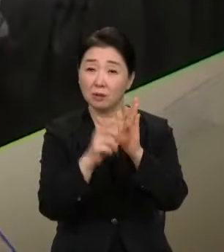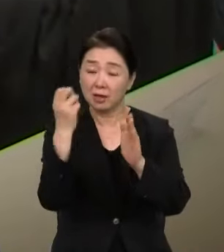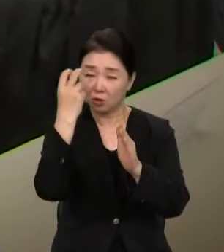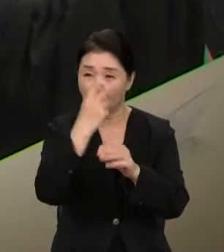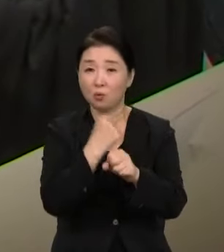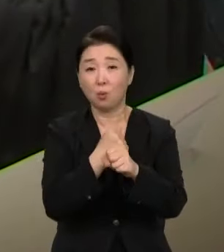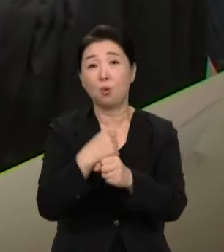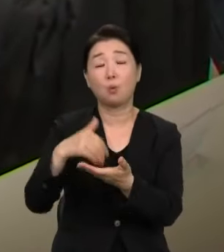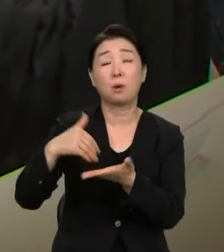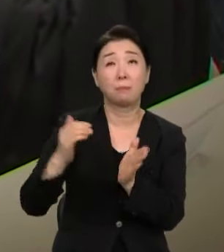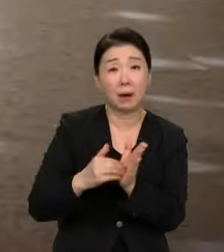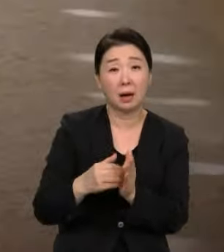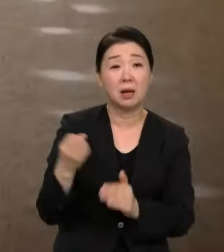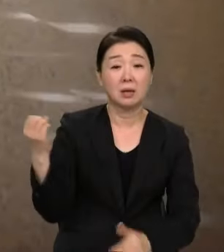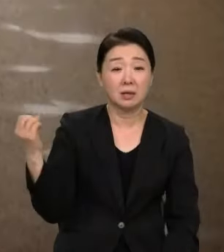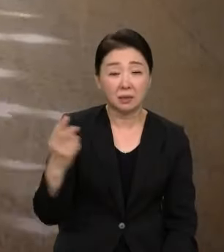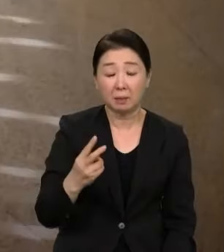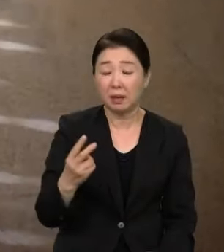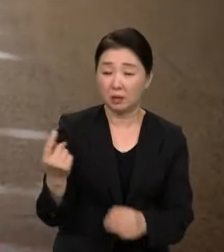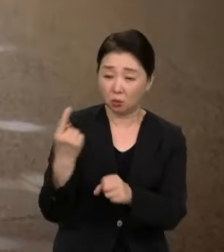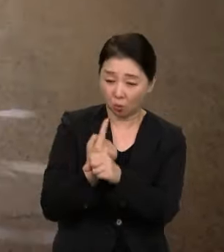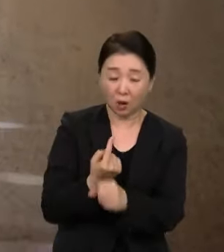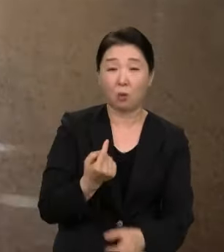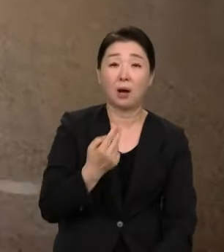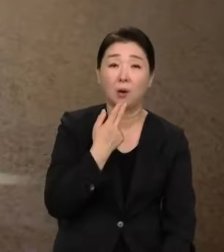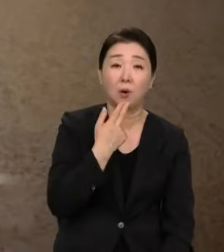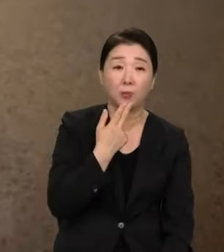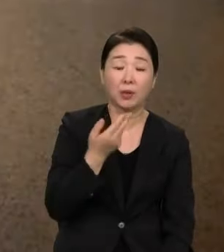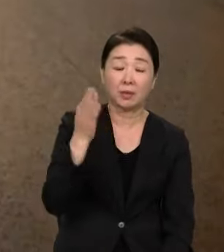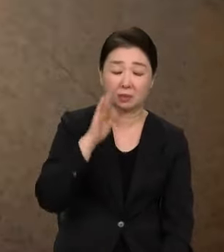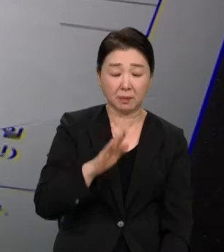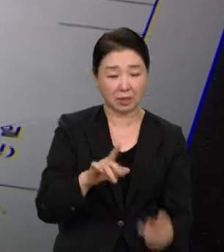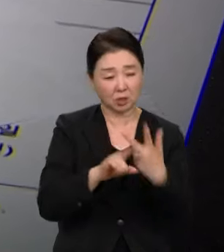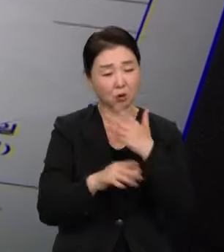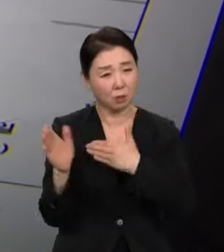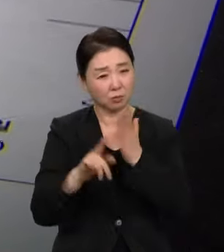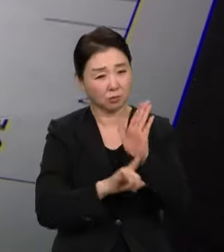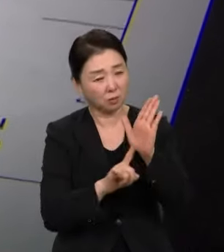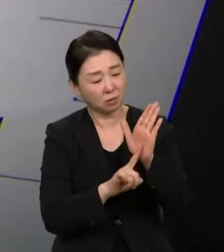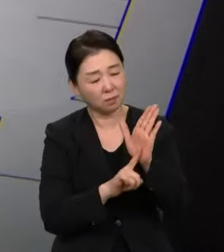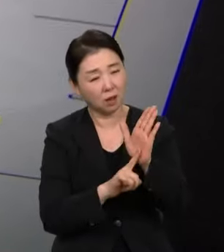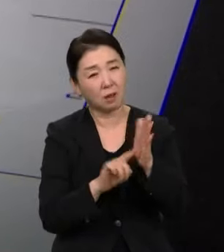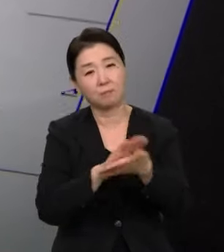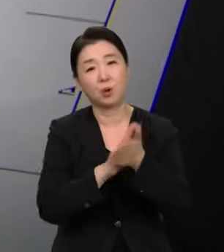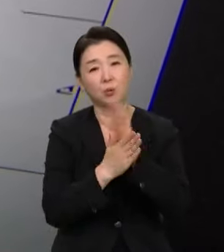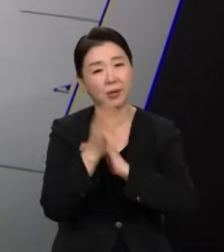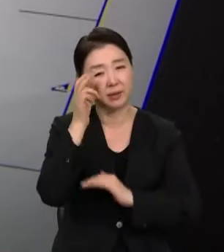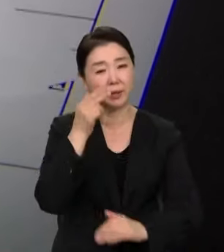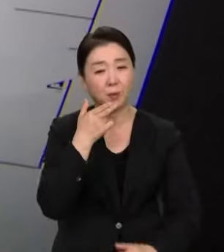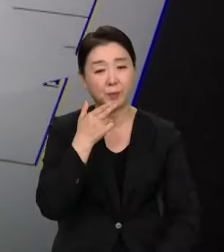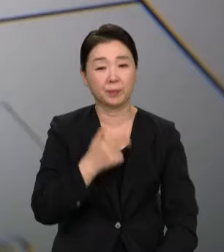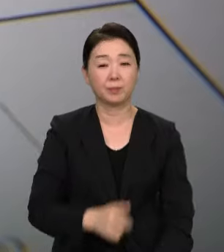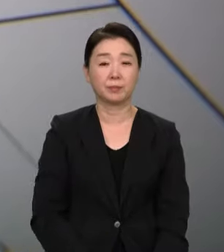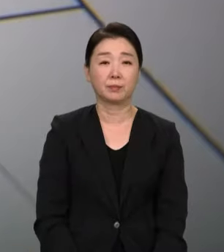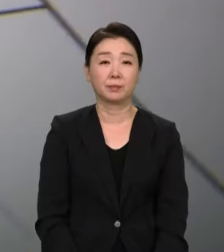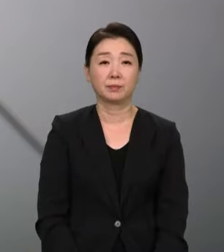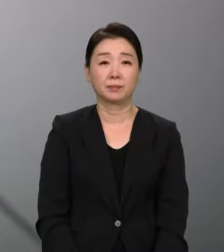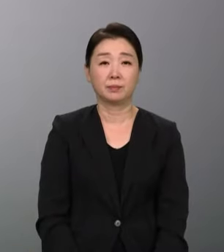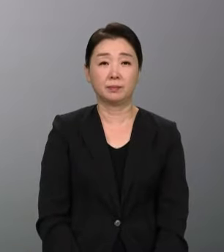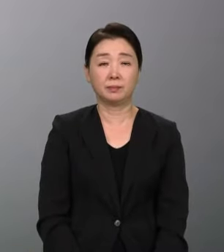있는 가운데 시작부터 삐걱거리는 하반기 모집에도 큰 변화를 기대하긴 어려워 보입니다.